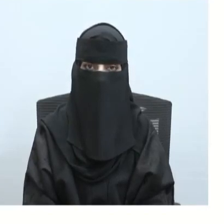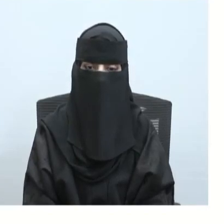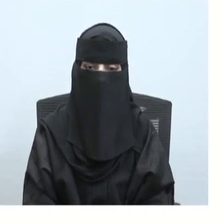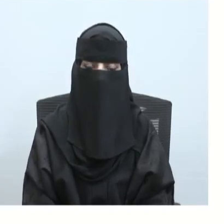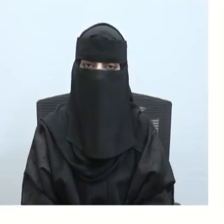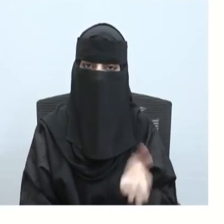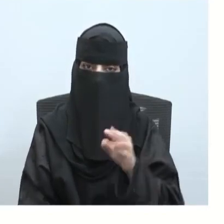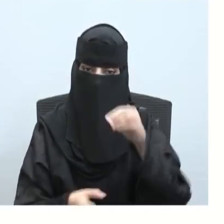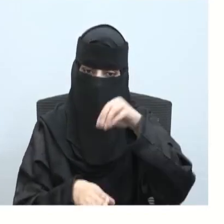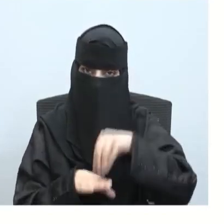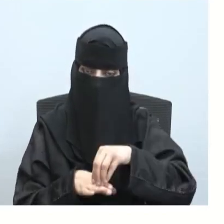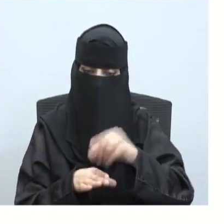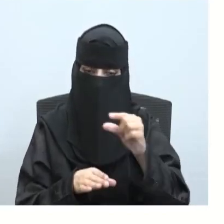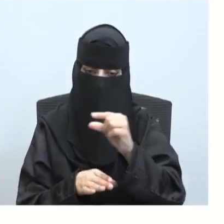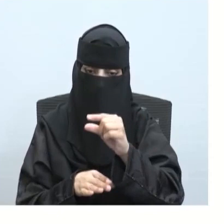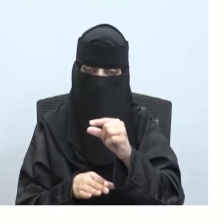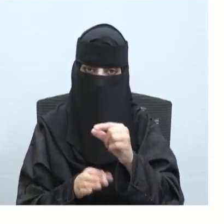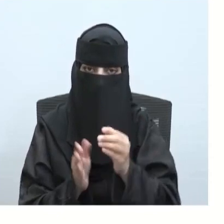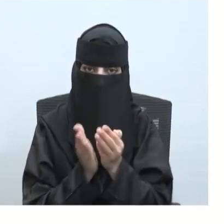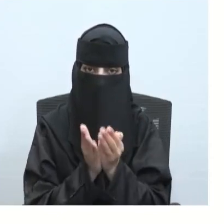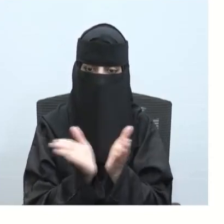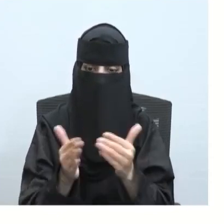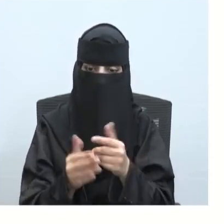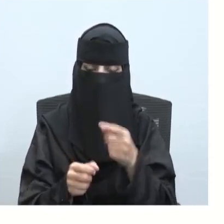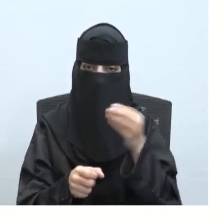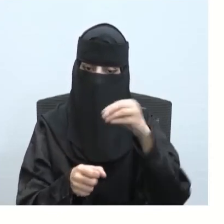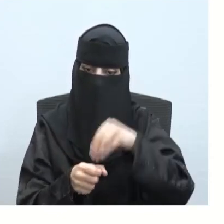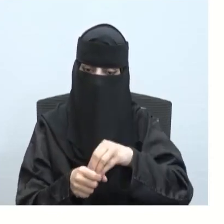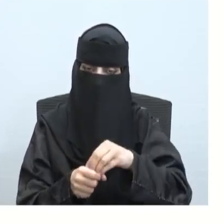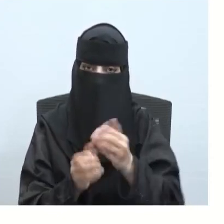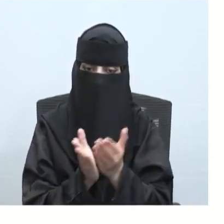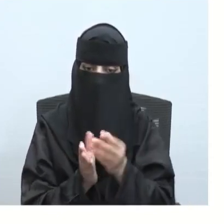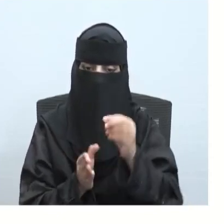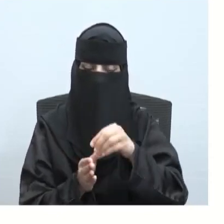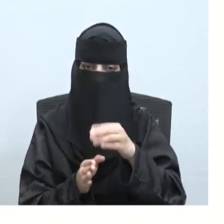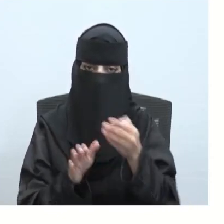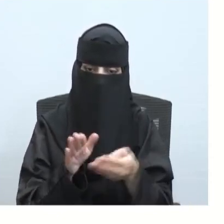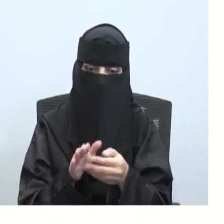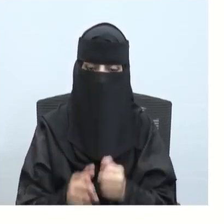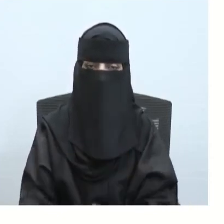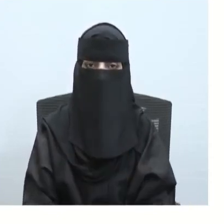بعد إضافة عقدة مركبة مركبة التفتيش قمنا بإضافة عقد الحاوية.